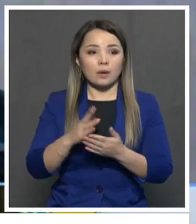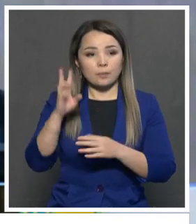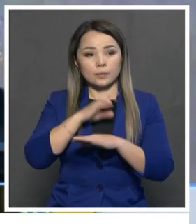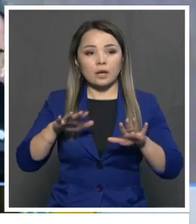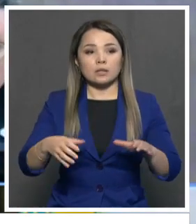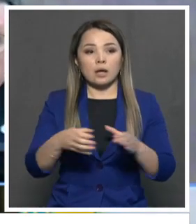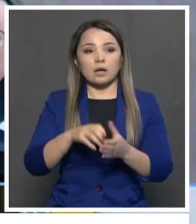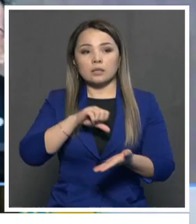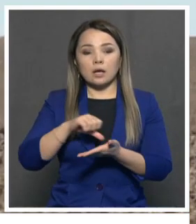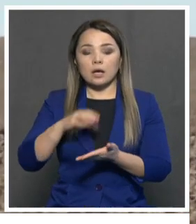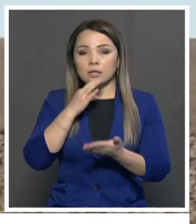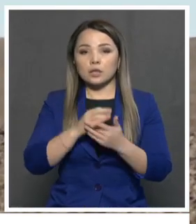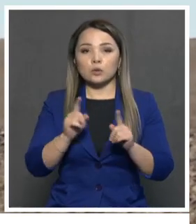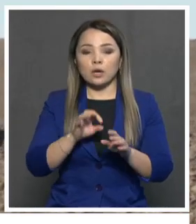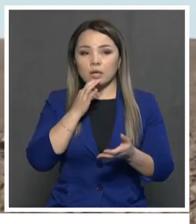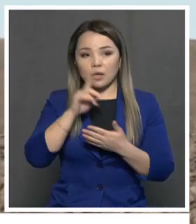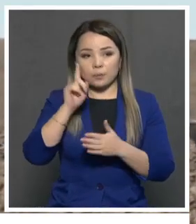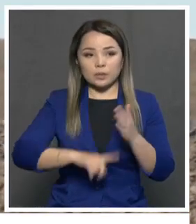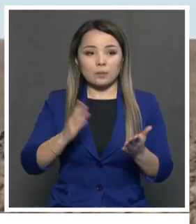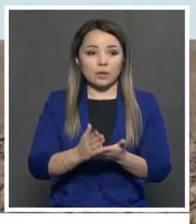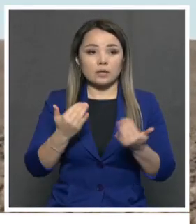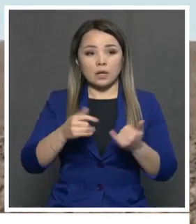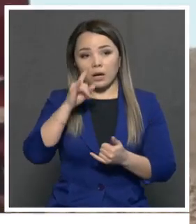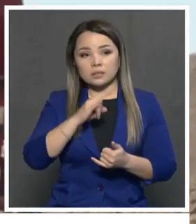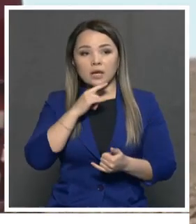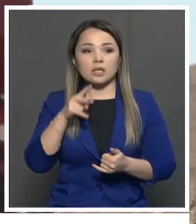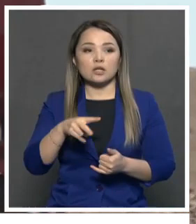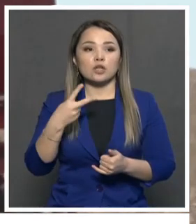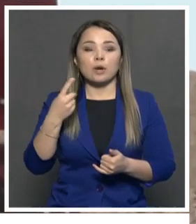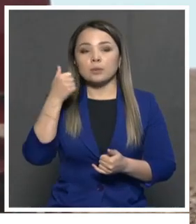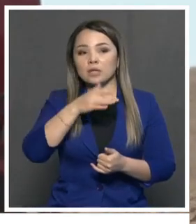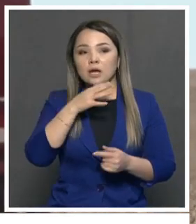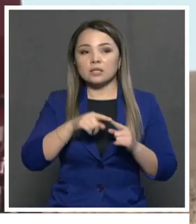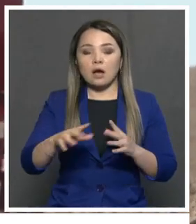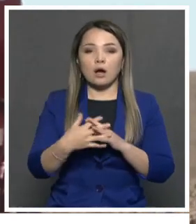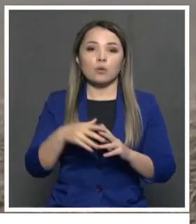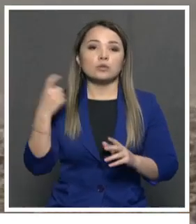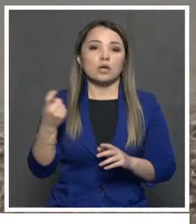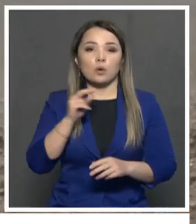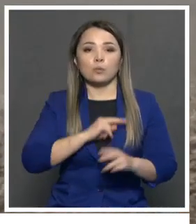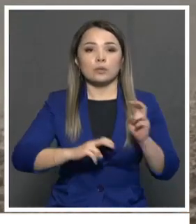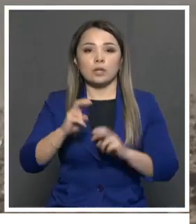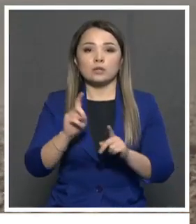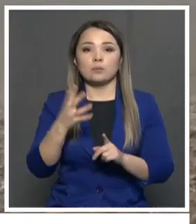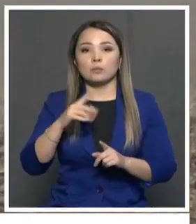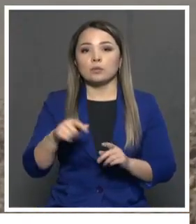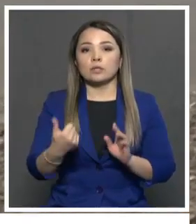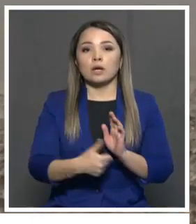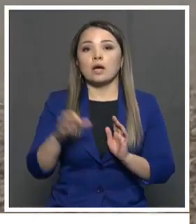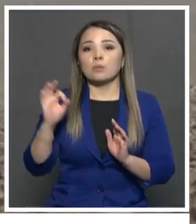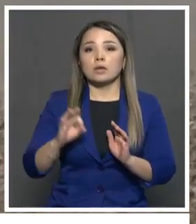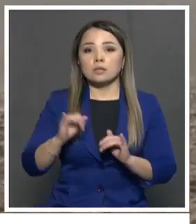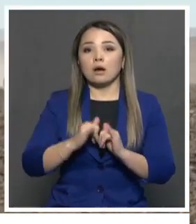азық-түлік хабының бірі болатын қауқары бар деп мойындап отыр. Қазақстанда 2020 жылы ауыл шаруашылығы өнімінің көлемі 5,6%-ға